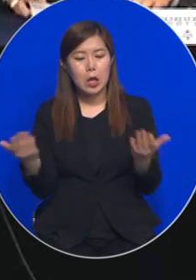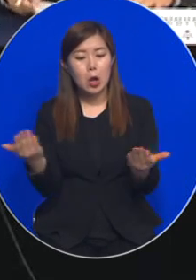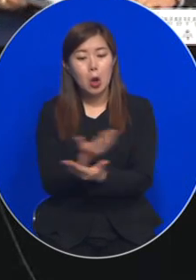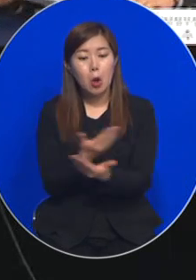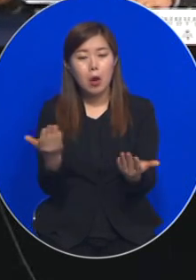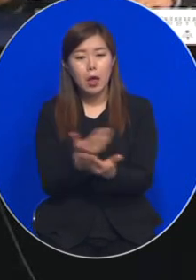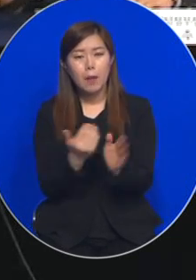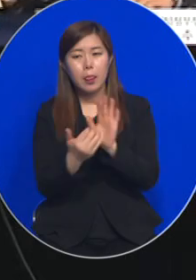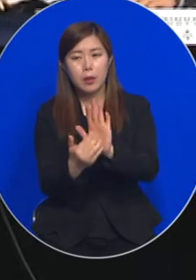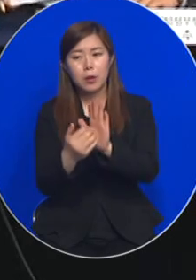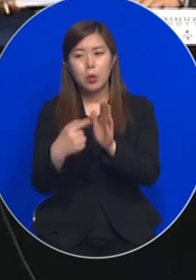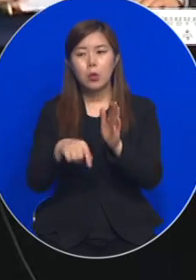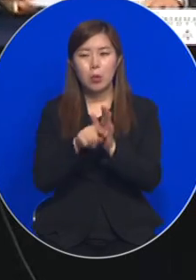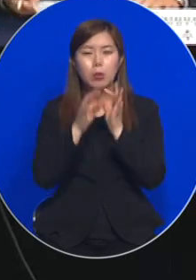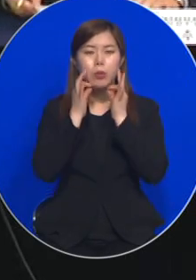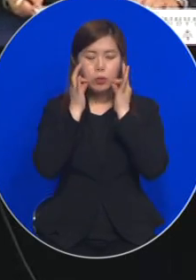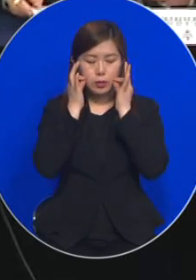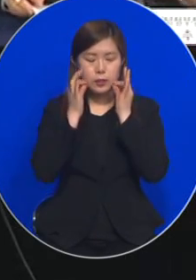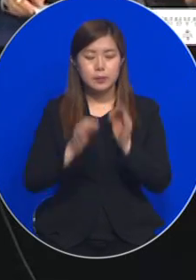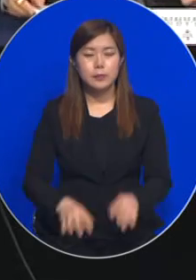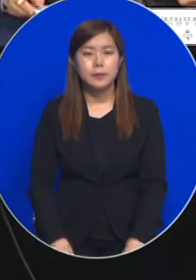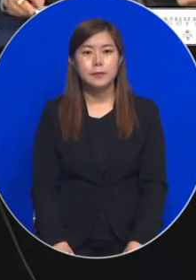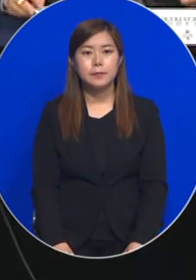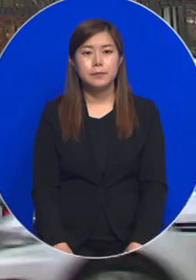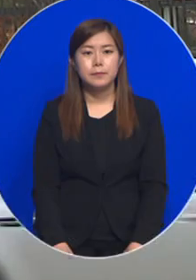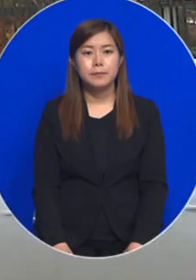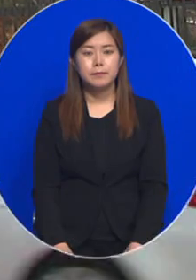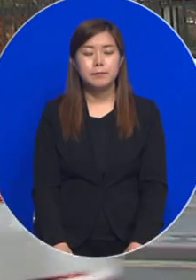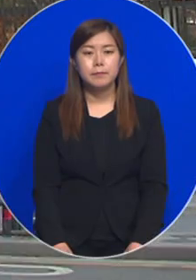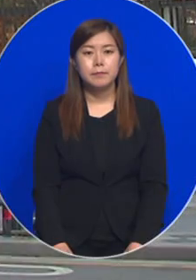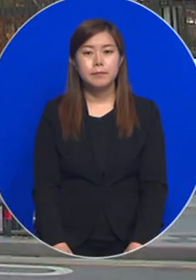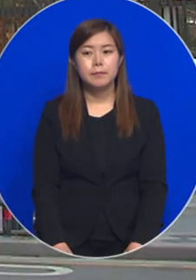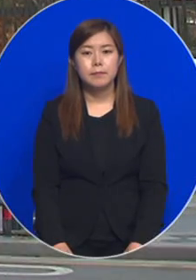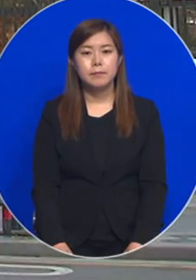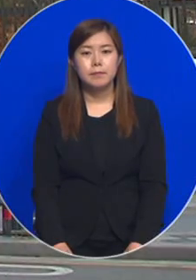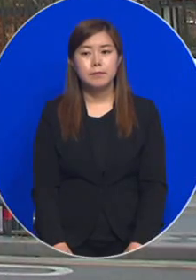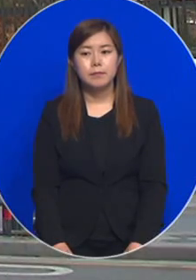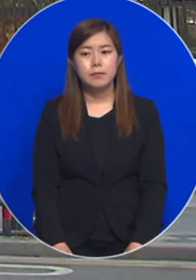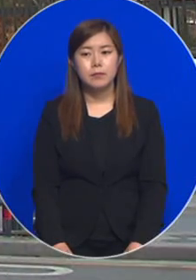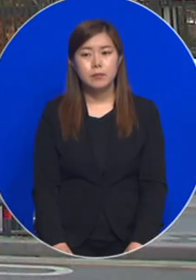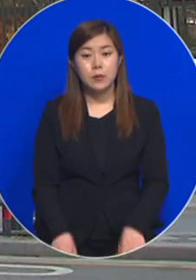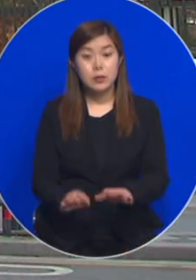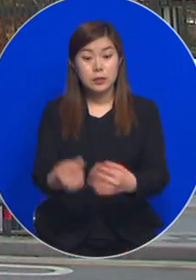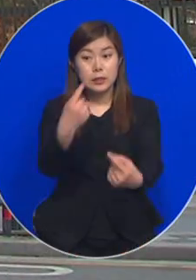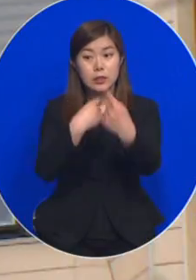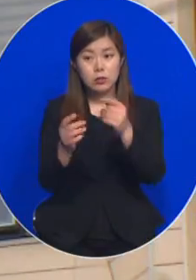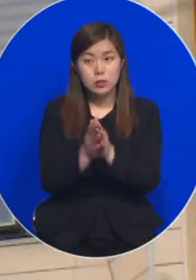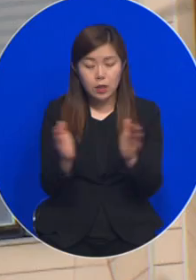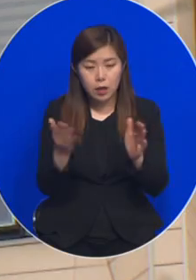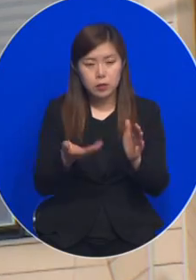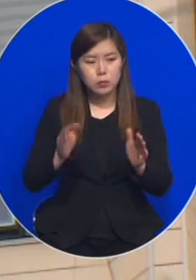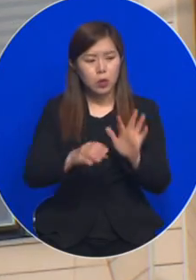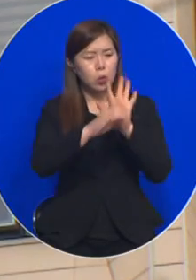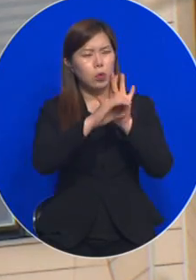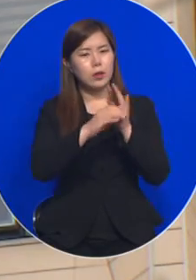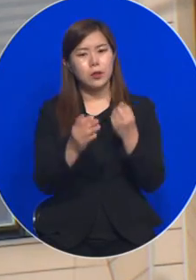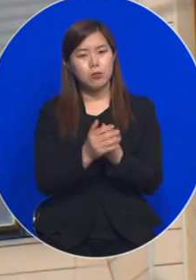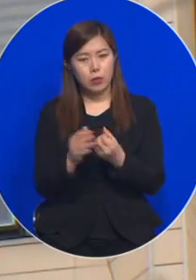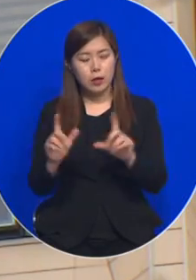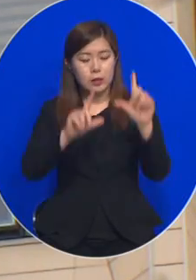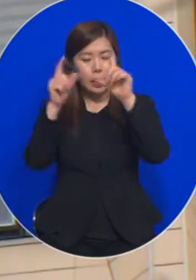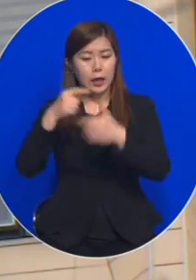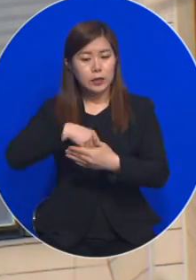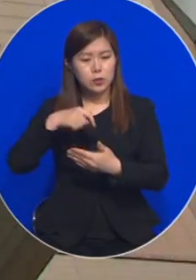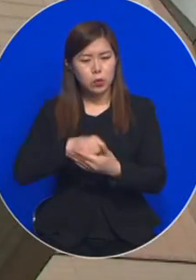협조를 요청해 다음 등 노력을 기울여 나가겠습니다 행안부는 현장 심청이 시작됐지만 코로나 1 그로 인한 생활 속